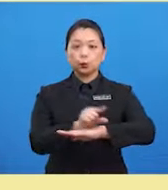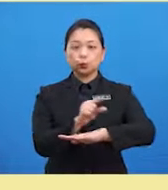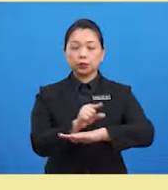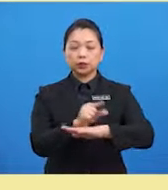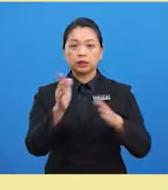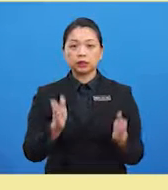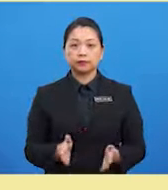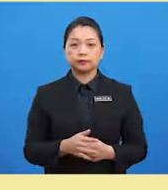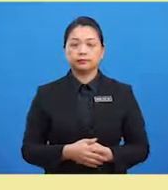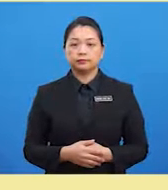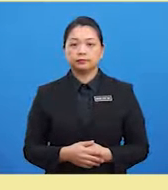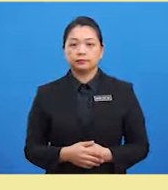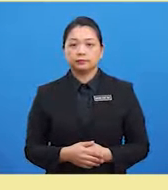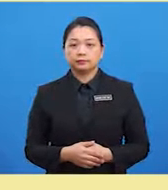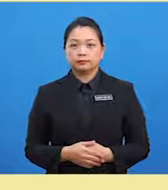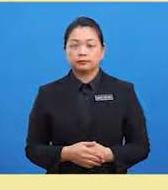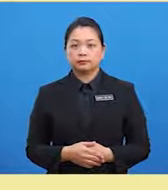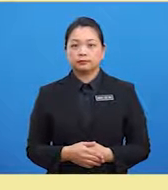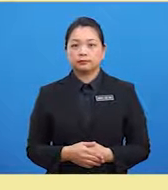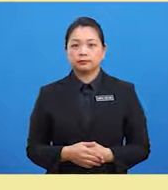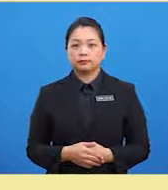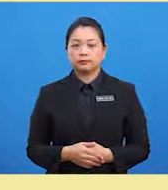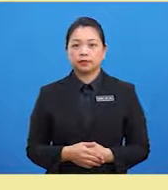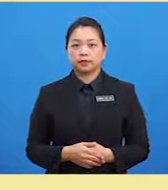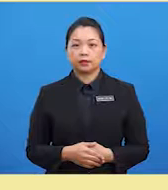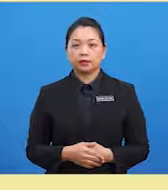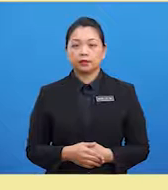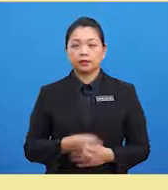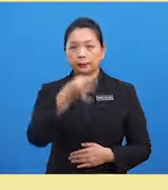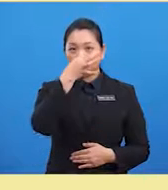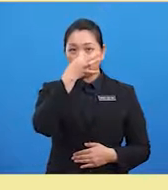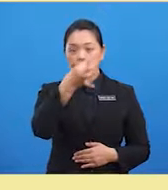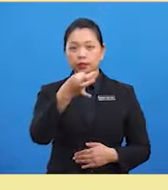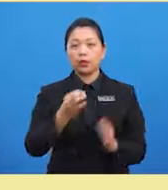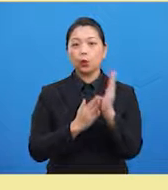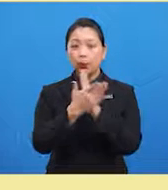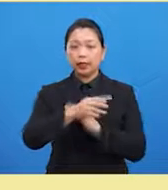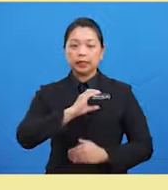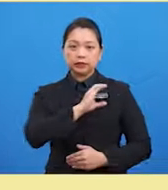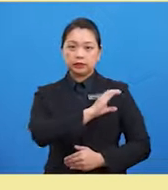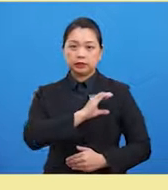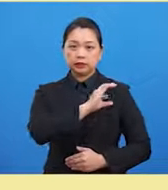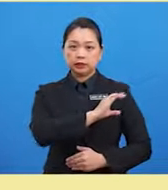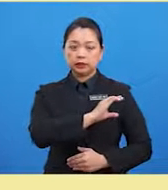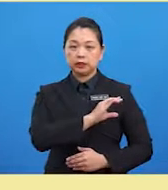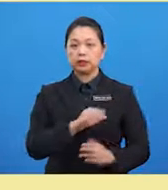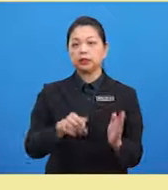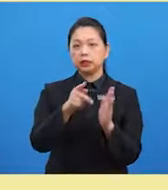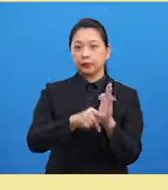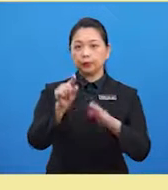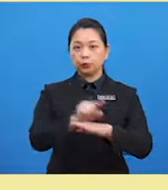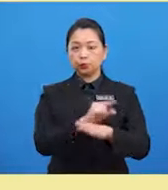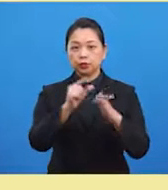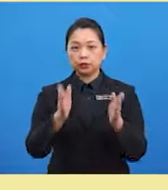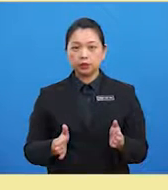Kotak hitam pengguna dipengaruhi oleh ciri-ciri pengguna dan proses